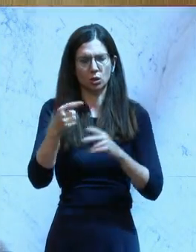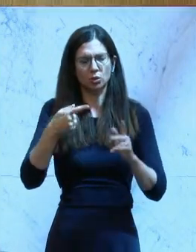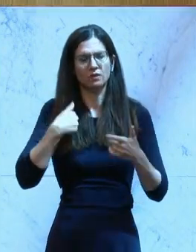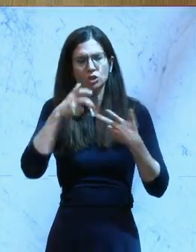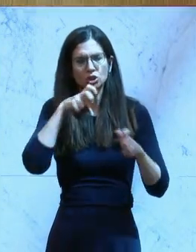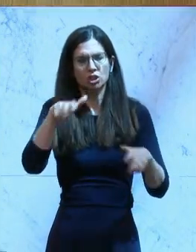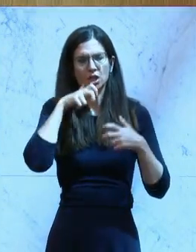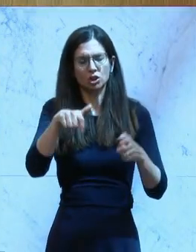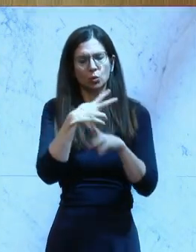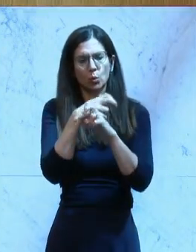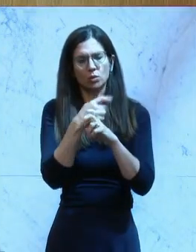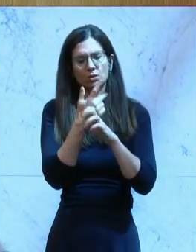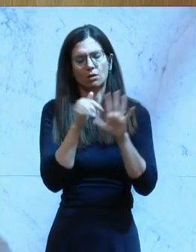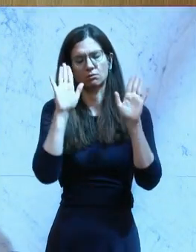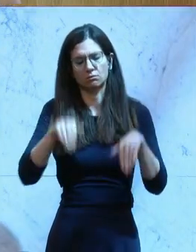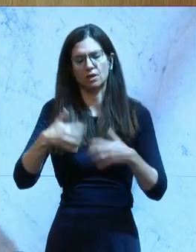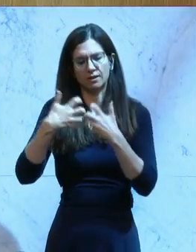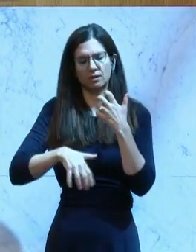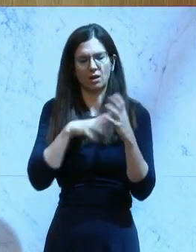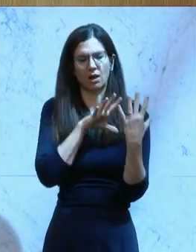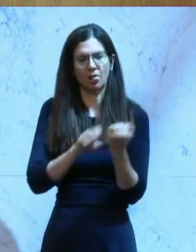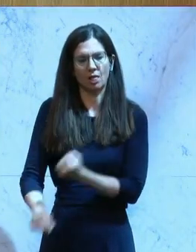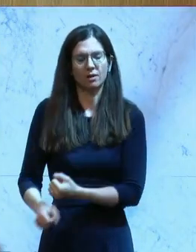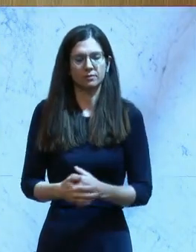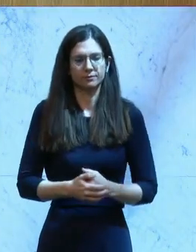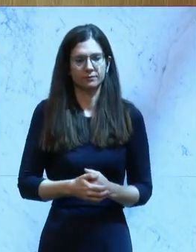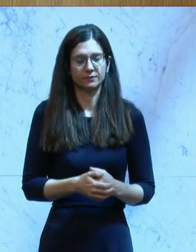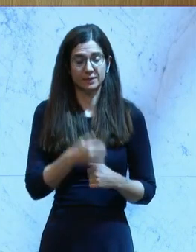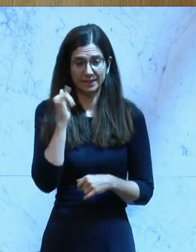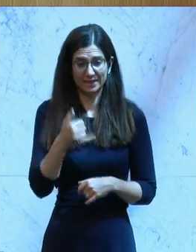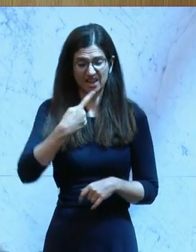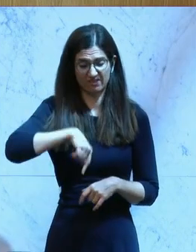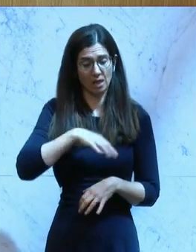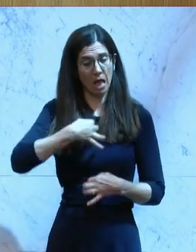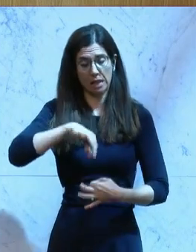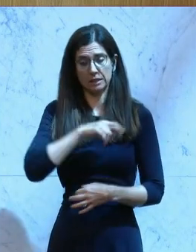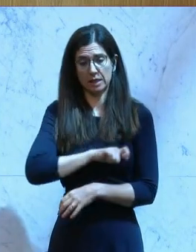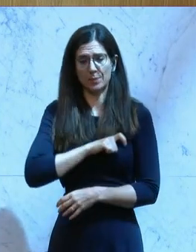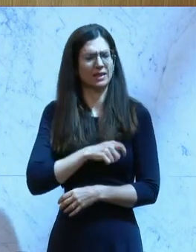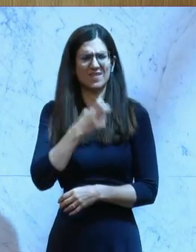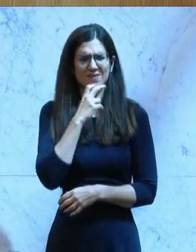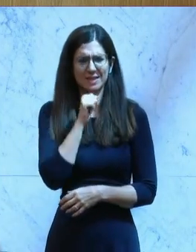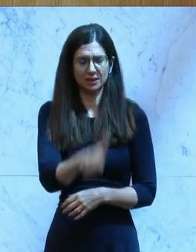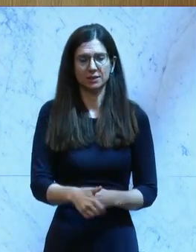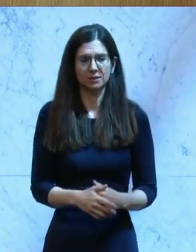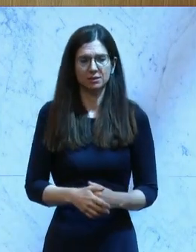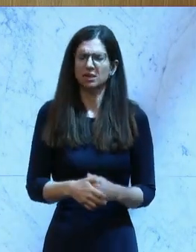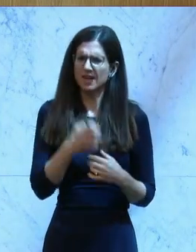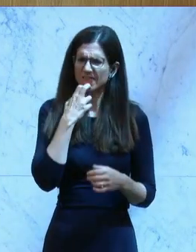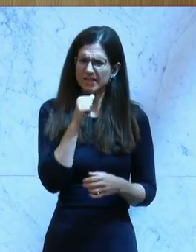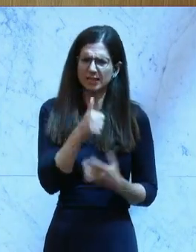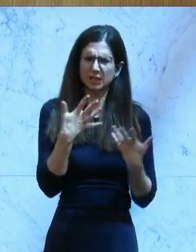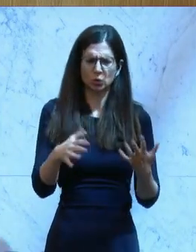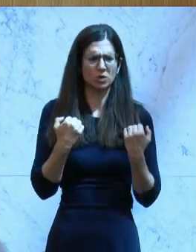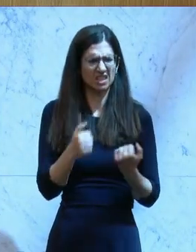Österreich immer tiefer in einen Krieg mit hineinziehen. Und da sind wir ja die Einzigen, die sagen, nein, das wollen wir nicht. Mit Sicherheit